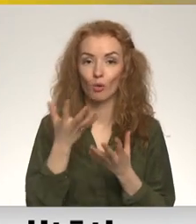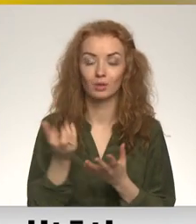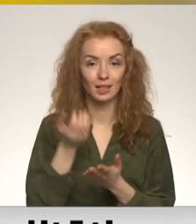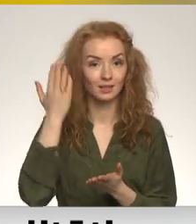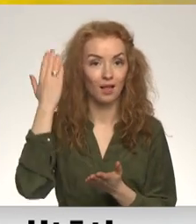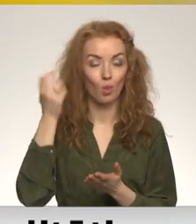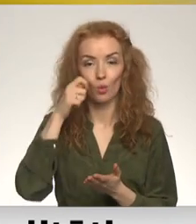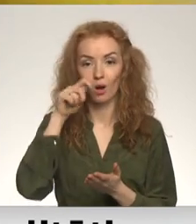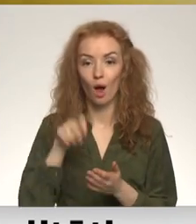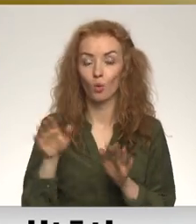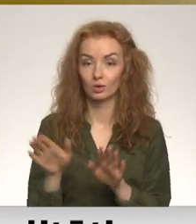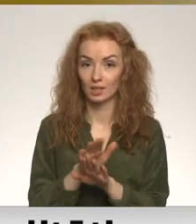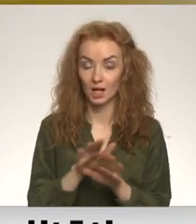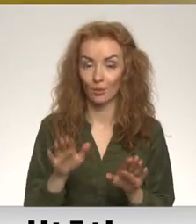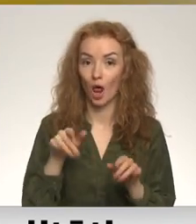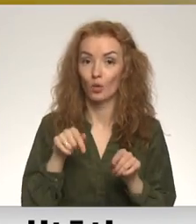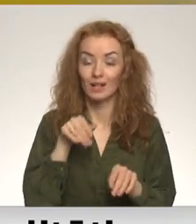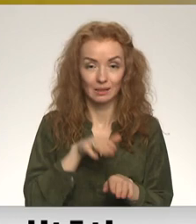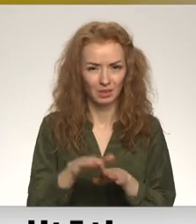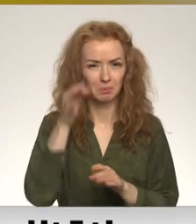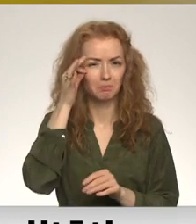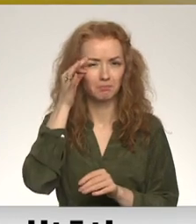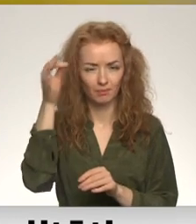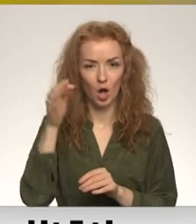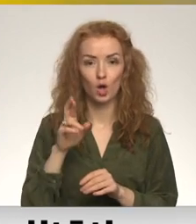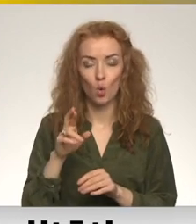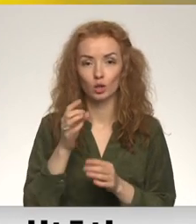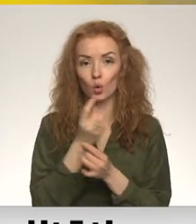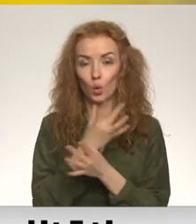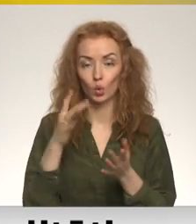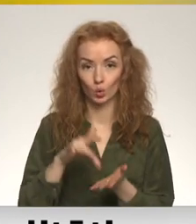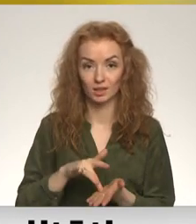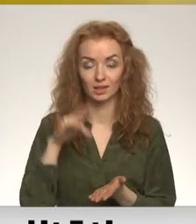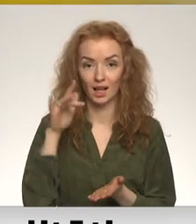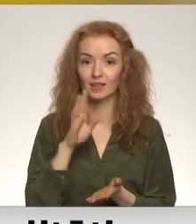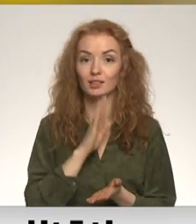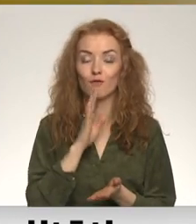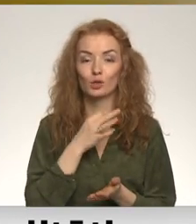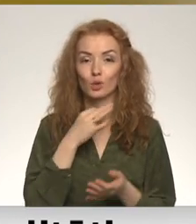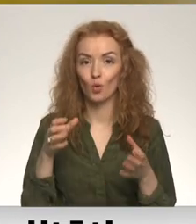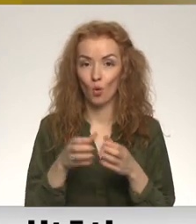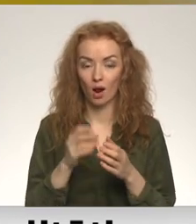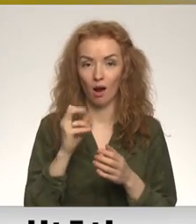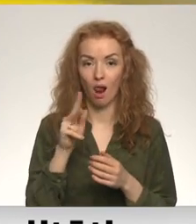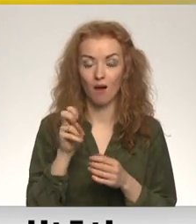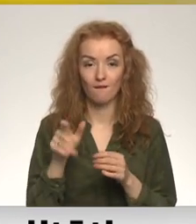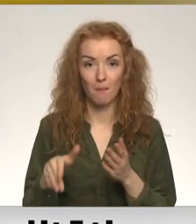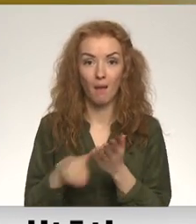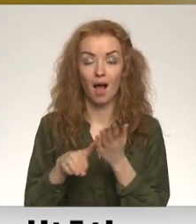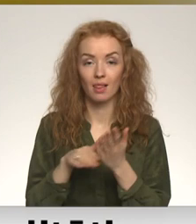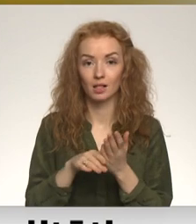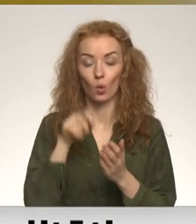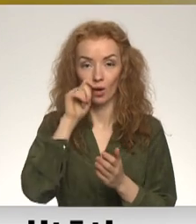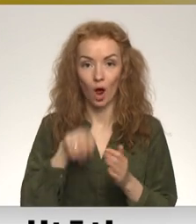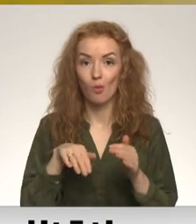ukraiņu dziesmu. Lai to izpildītu pēc iespējas precīzāk, Rojas kultūras centra sieviešu korim Kalva palīdz ukraiņu